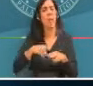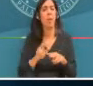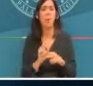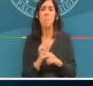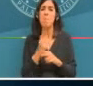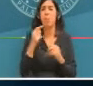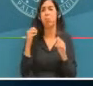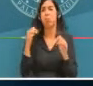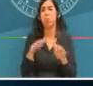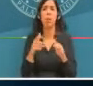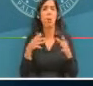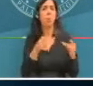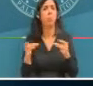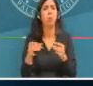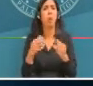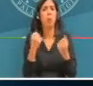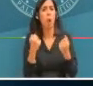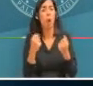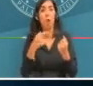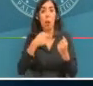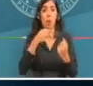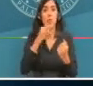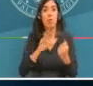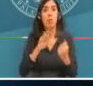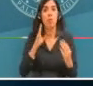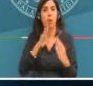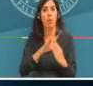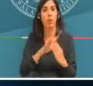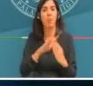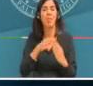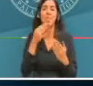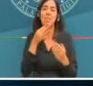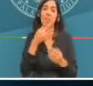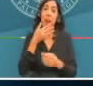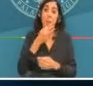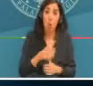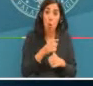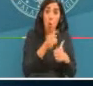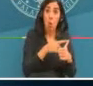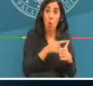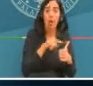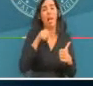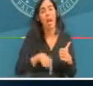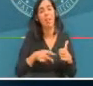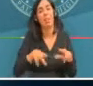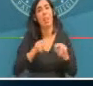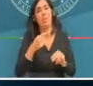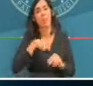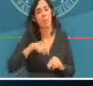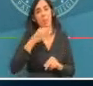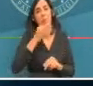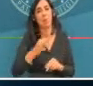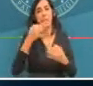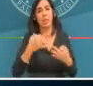adesso un paese che grande una volta e grande deve essere grande e sempre